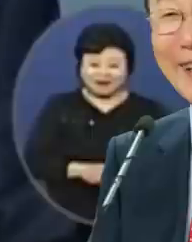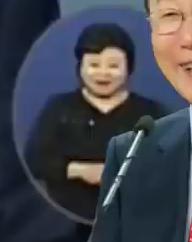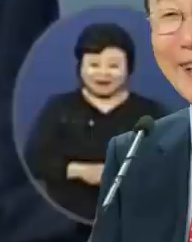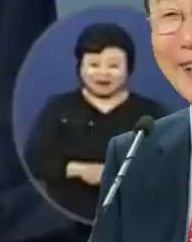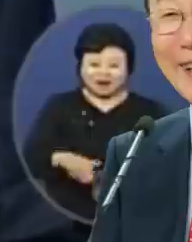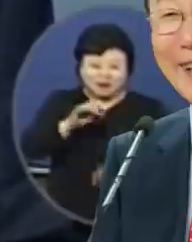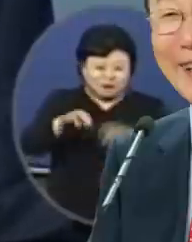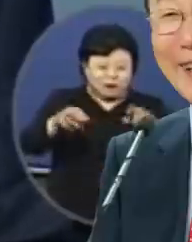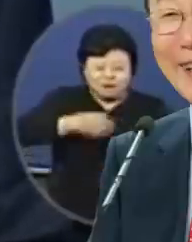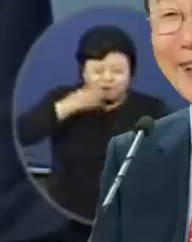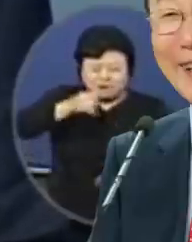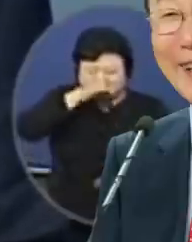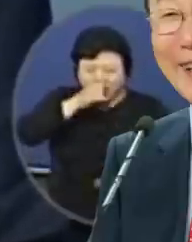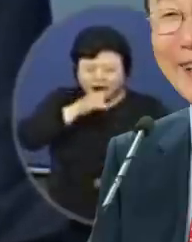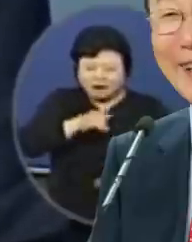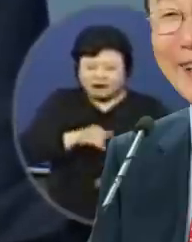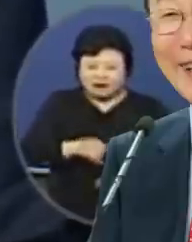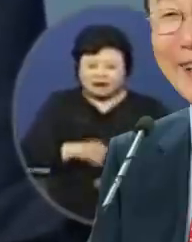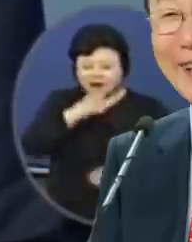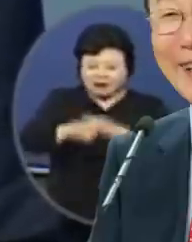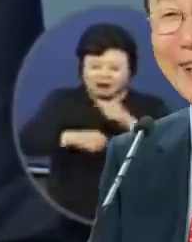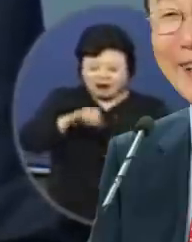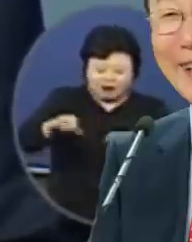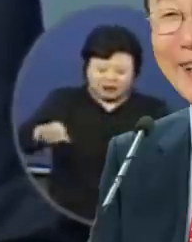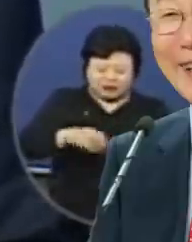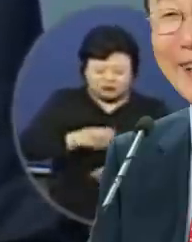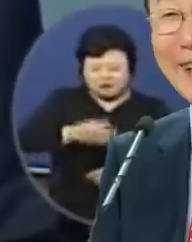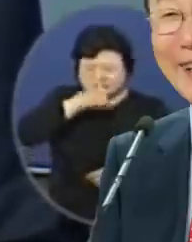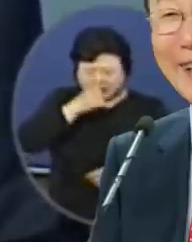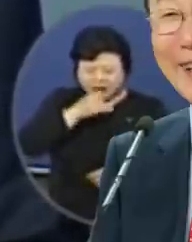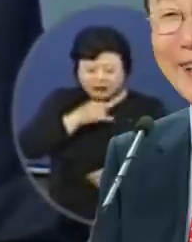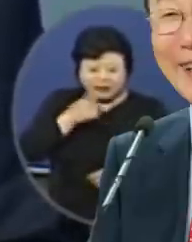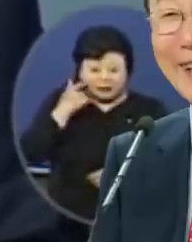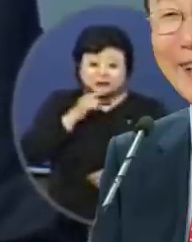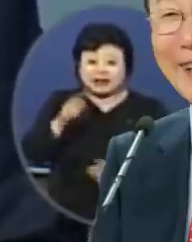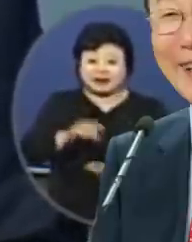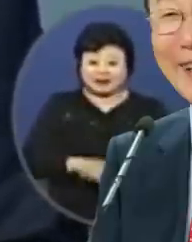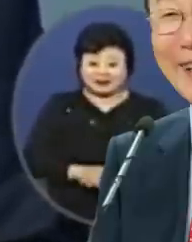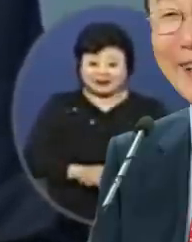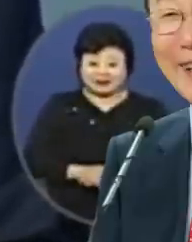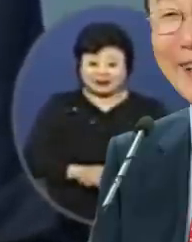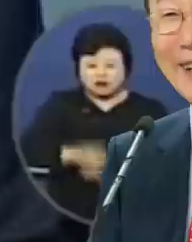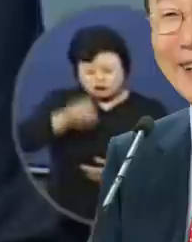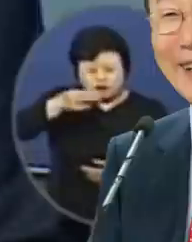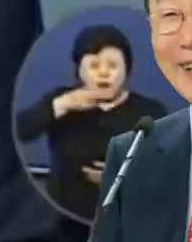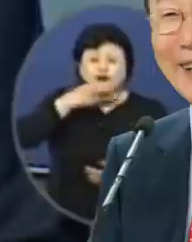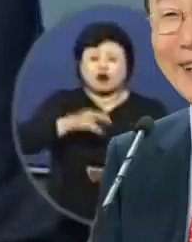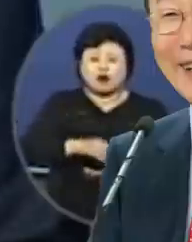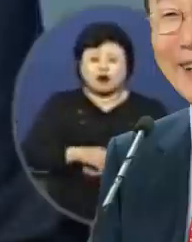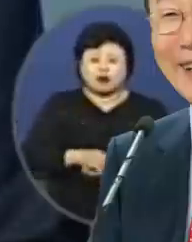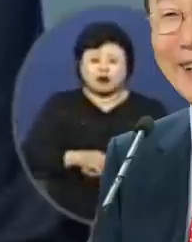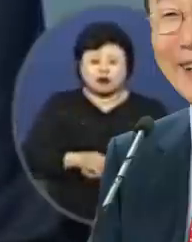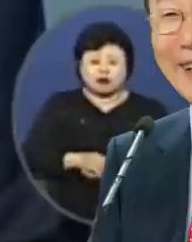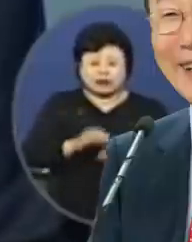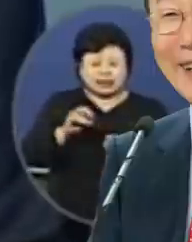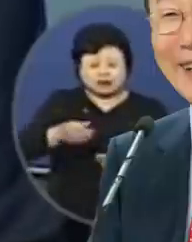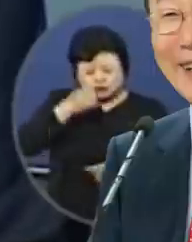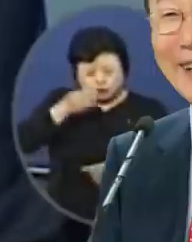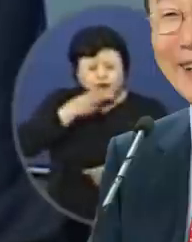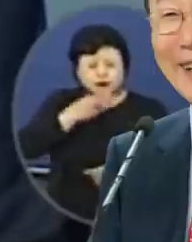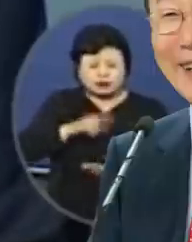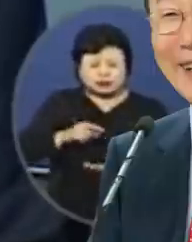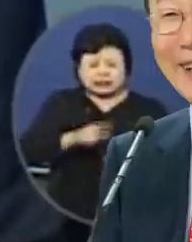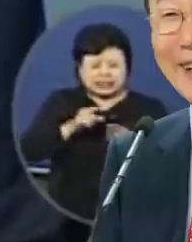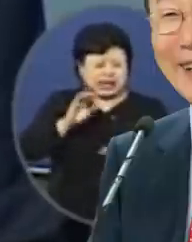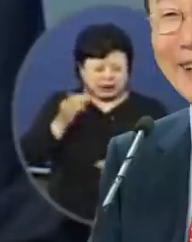있다, 어디 가도 꿈이 있다. 그 아버지가 하는 말이, 야 이놈아 꿈은 아무데도 없다, 이 땅에서 그냥 적당히